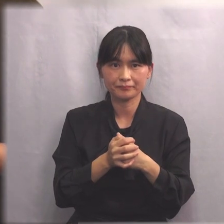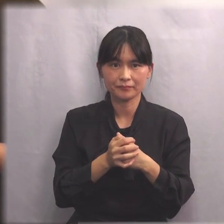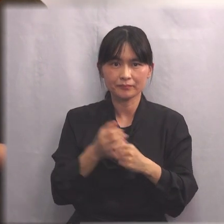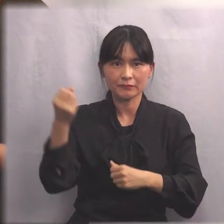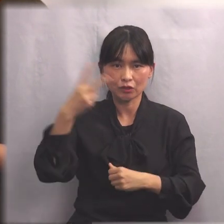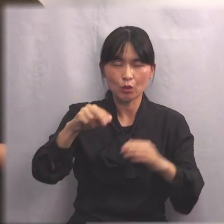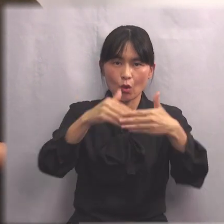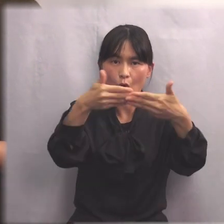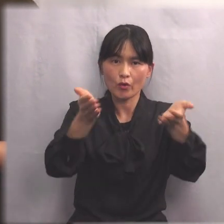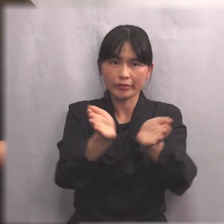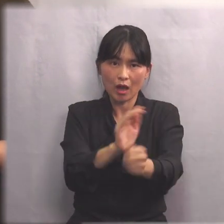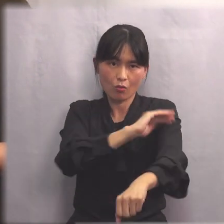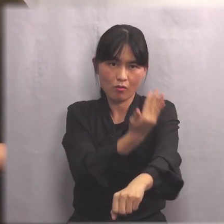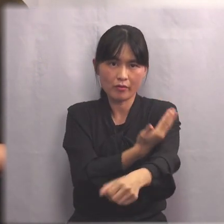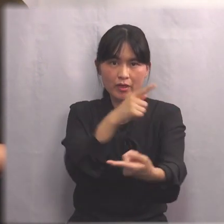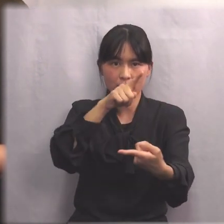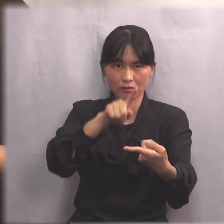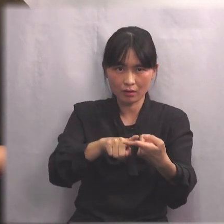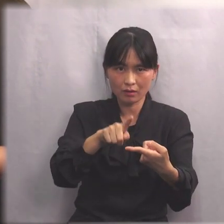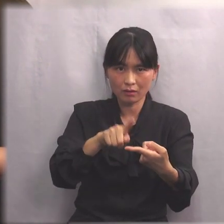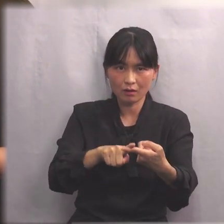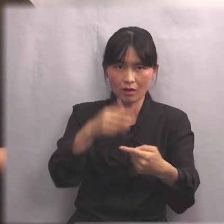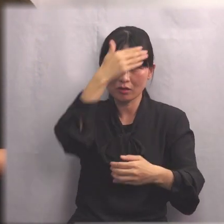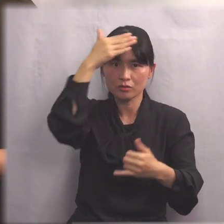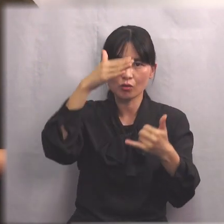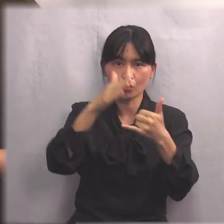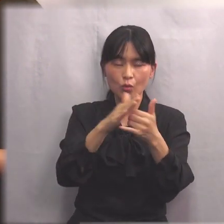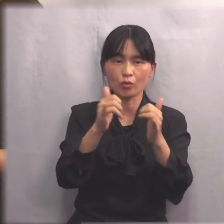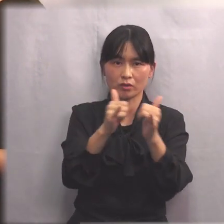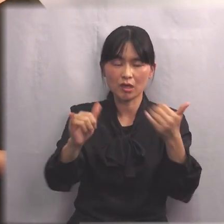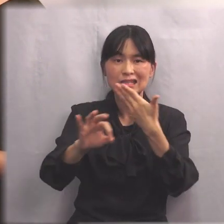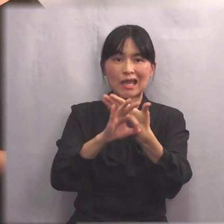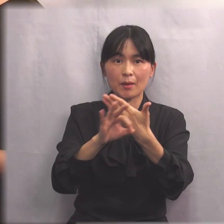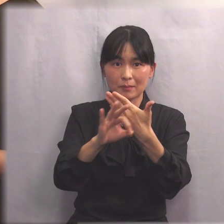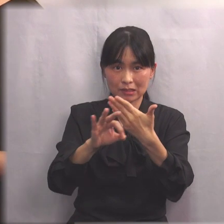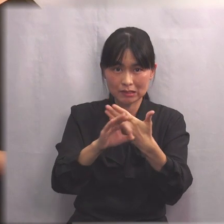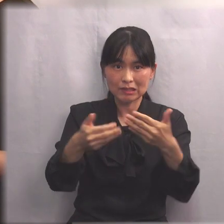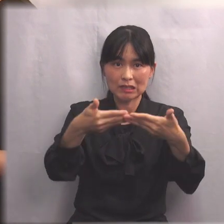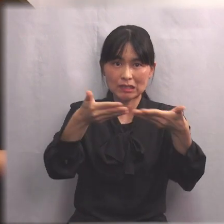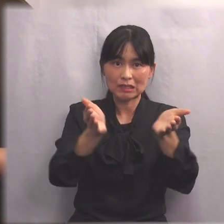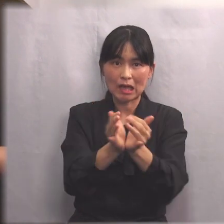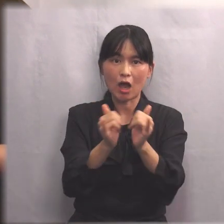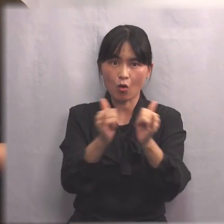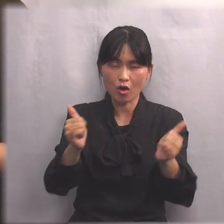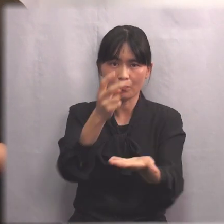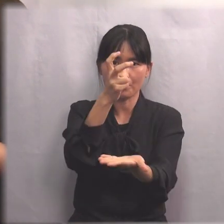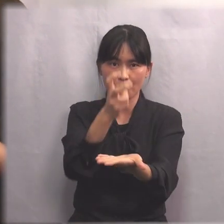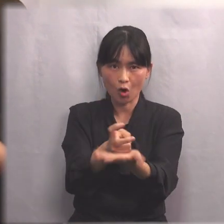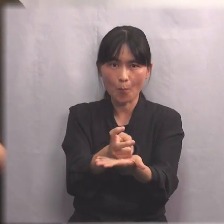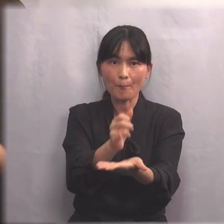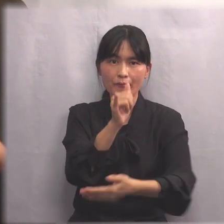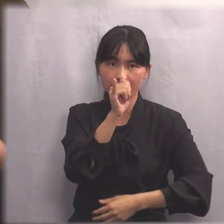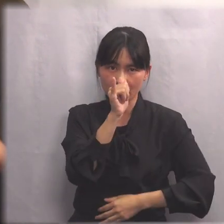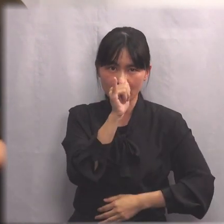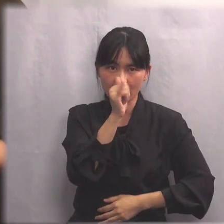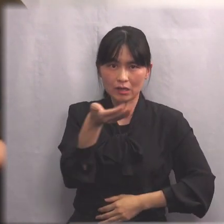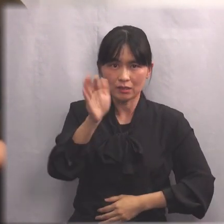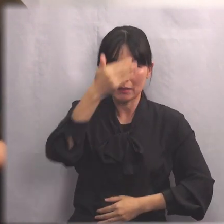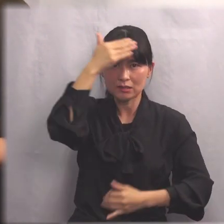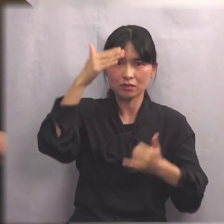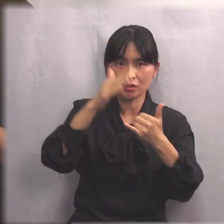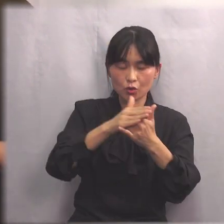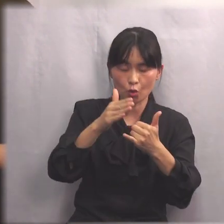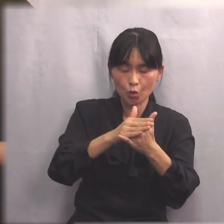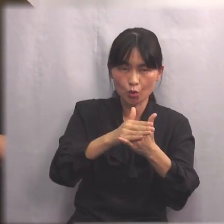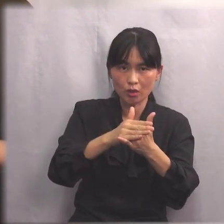마련하였습니다. 그리고 이와 더불어서 당권에 관해서는 저희가 청소년 예비당원 제도를 지금 시행을 하고